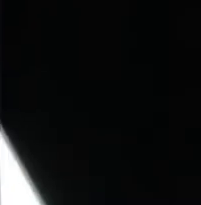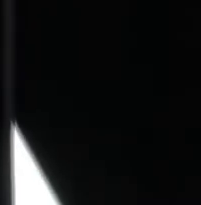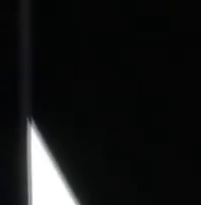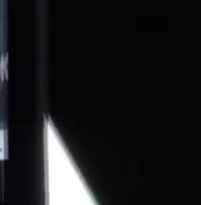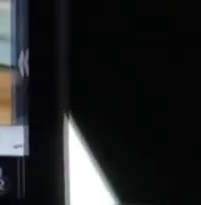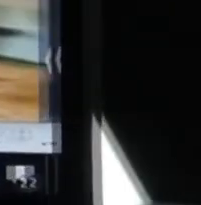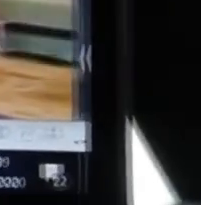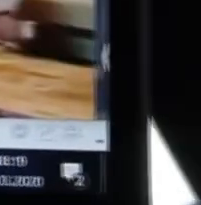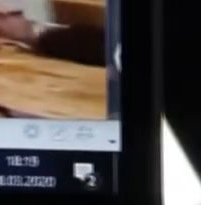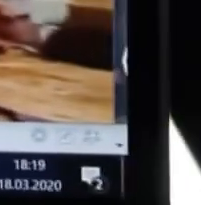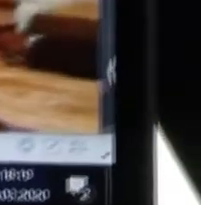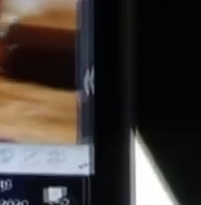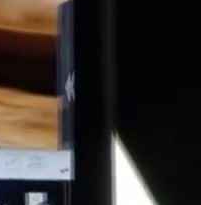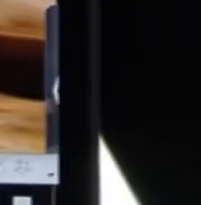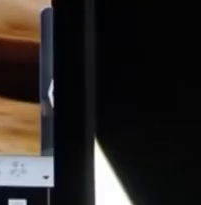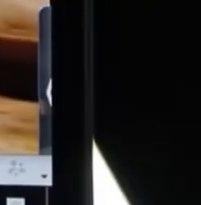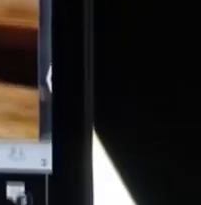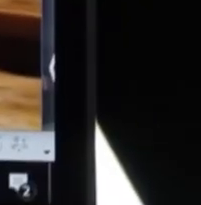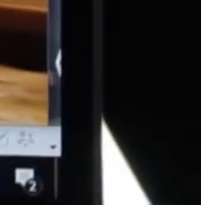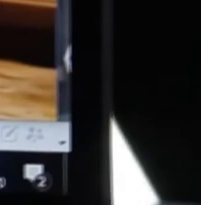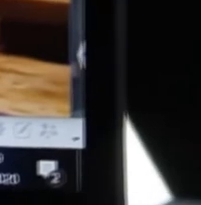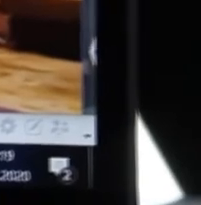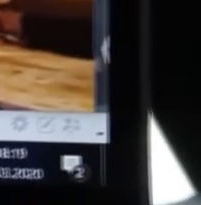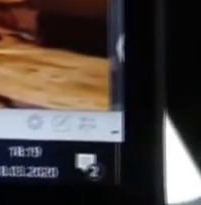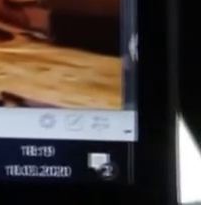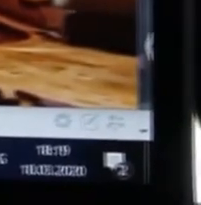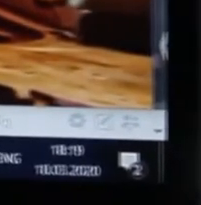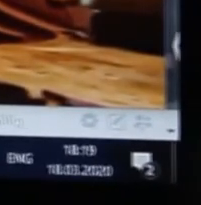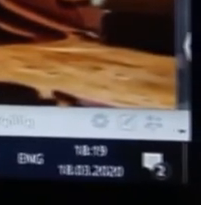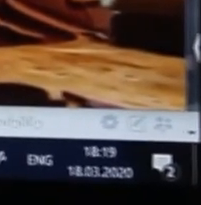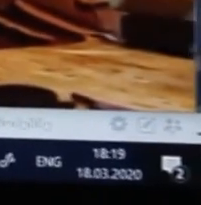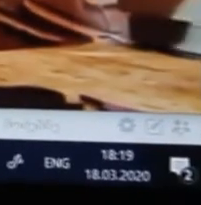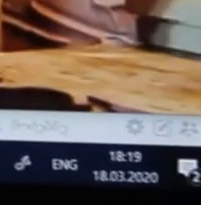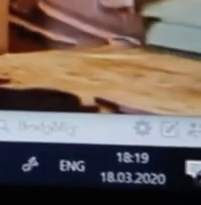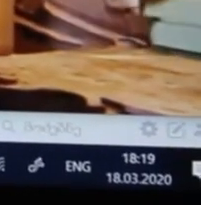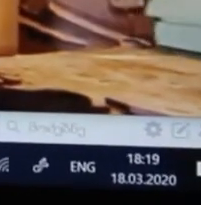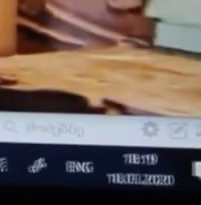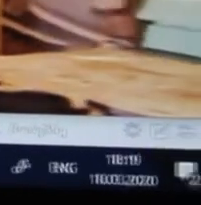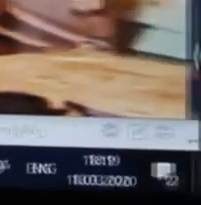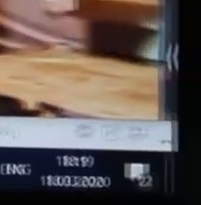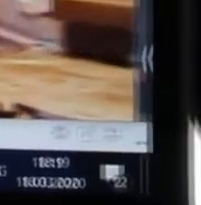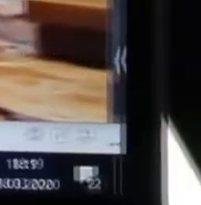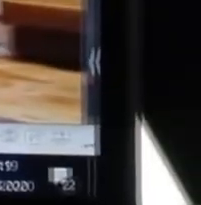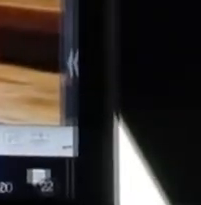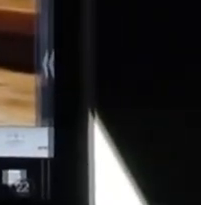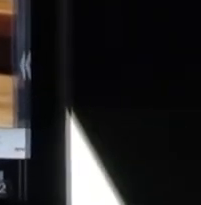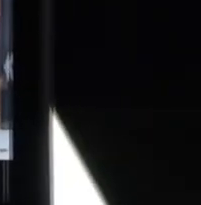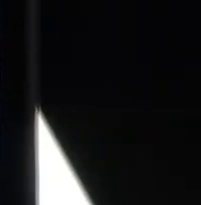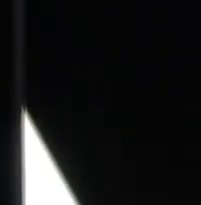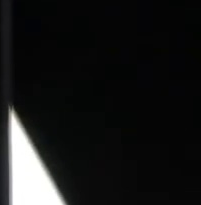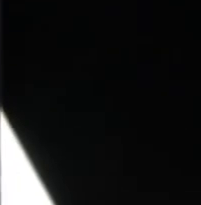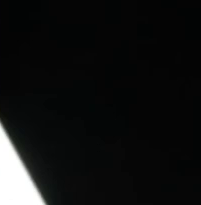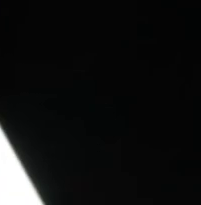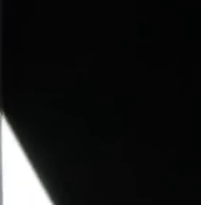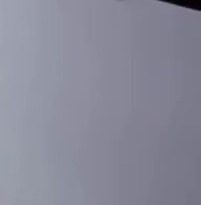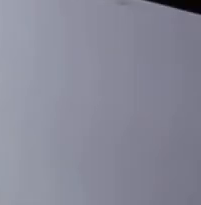აი ესეთი ფოტოები გავაკეთეთ, რომელიც არის ძალიან ლამაზი და დიდი მოწონება დაიმსახურა. აი სხვადასხვა